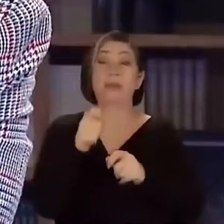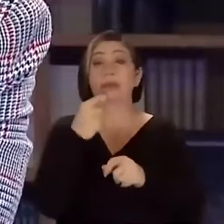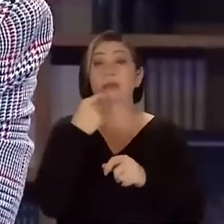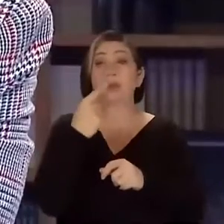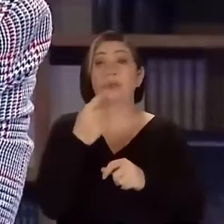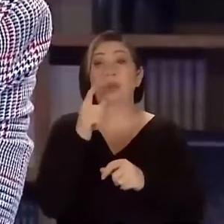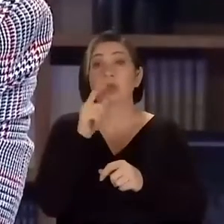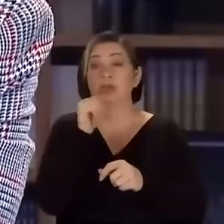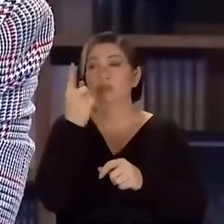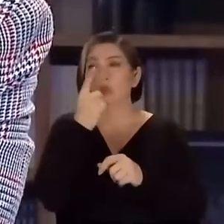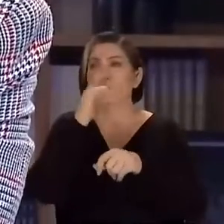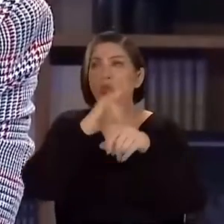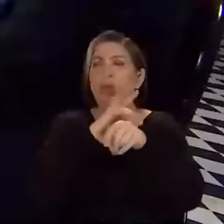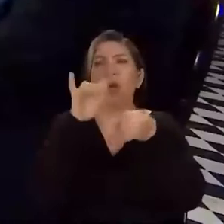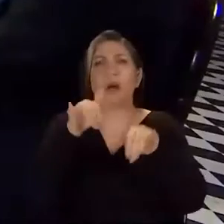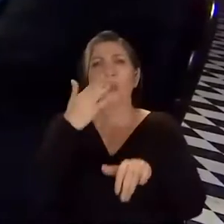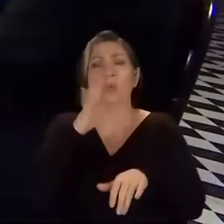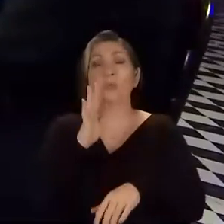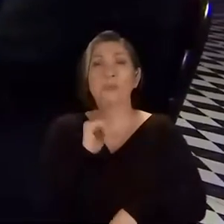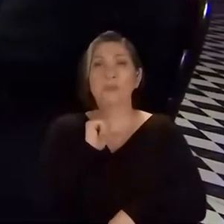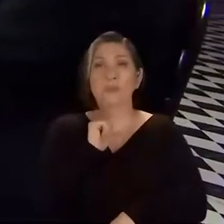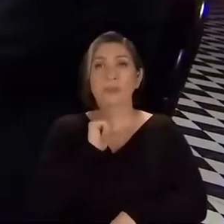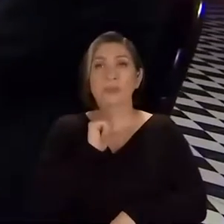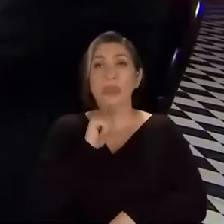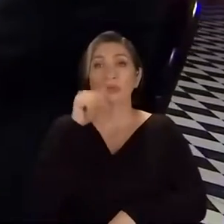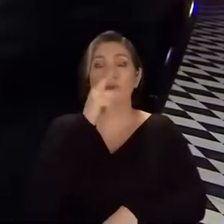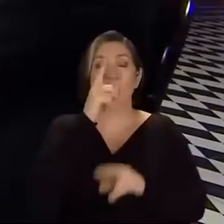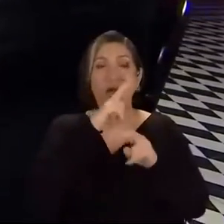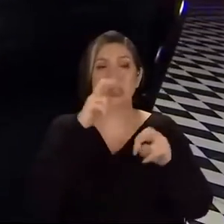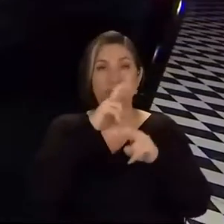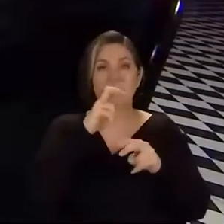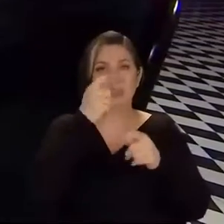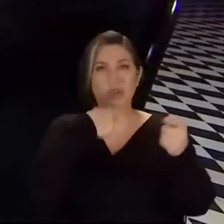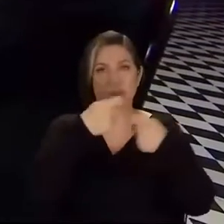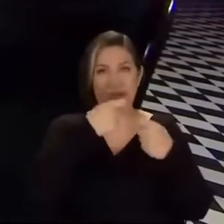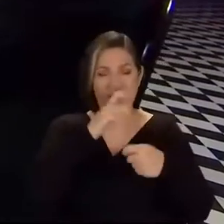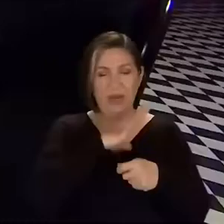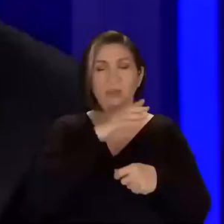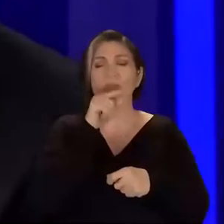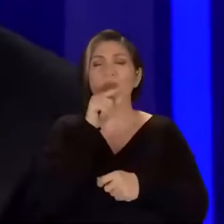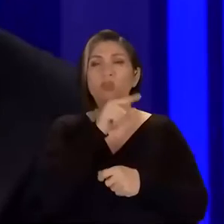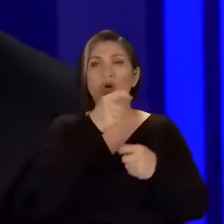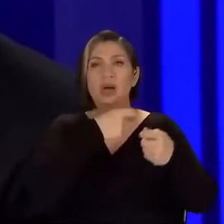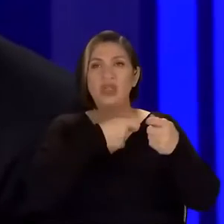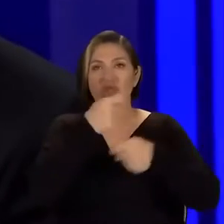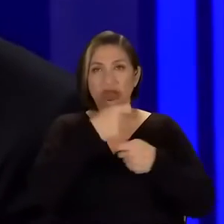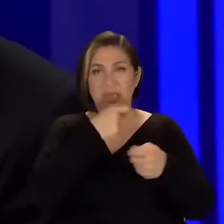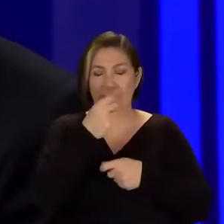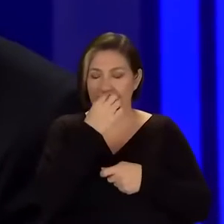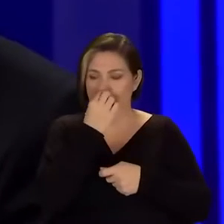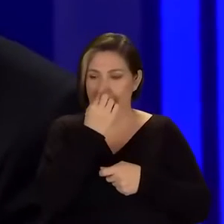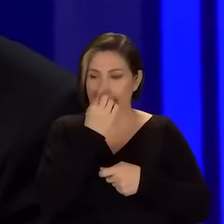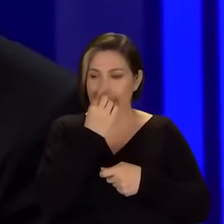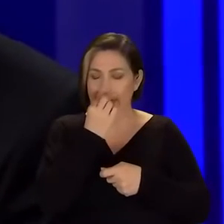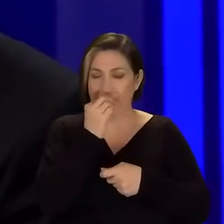Web'de demeye kimsenin, hiçbir ülkenin hakkı şimdi yok. Şimdi bir araştırma şirketi var, Chain Analysis. Bunlar işte o internetin